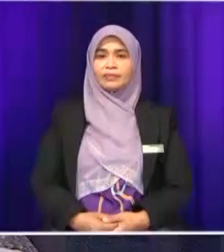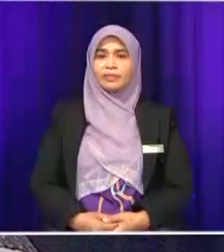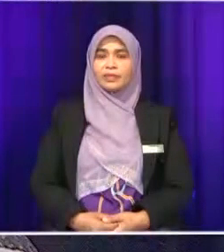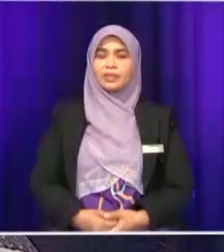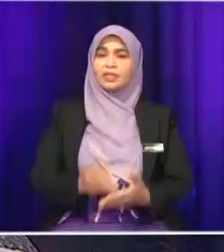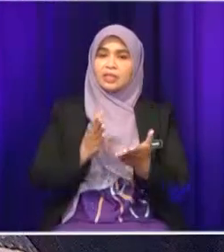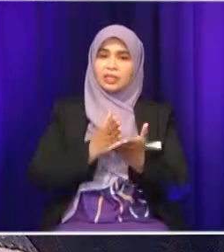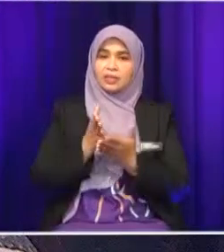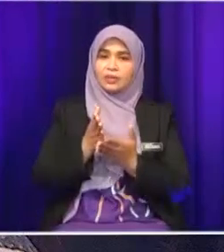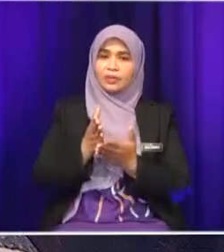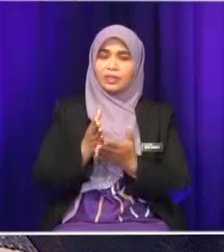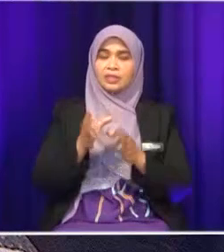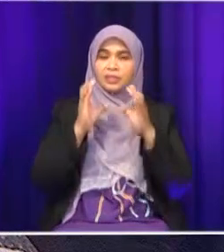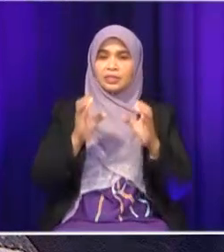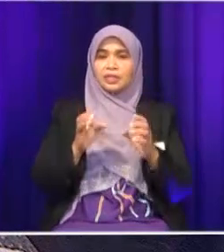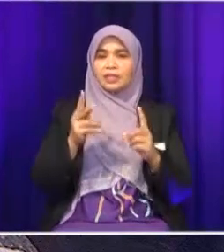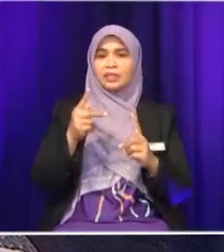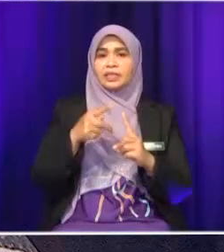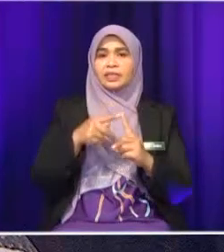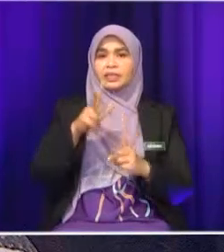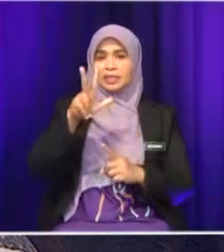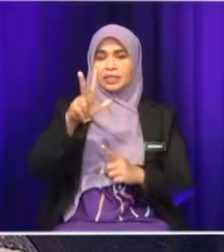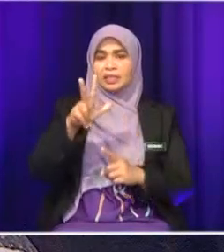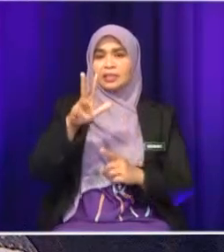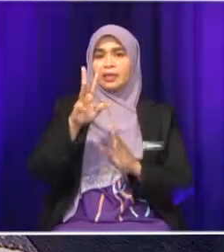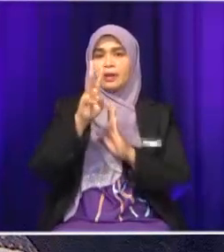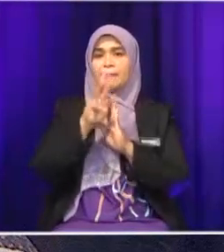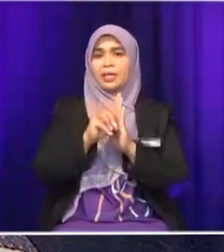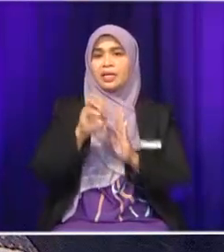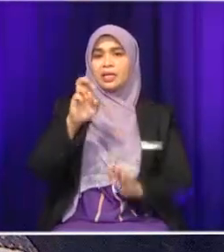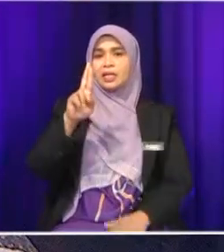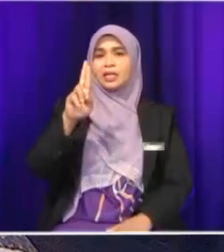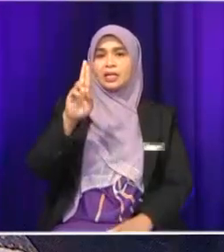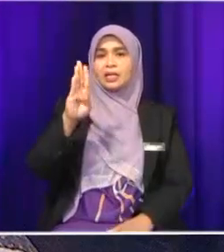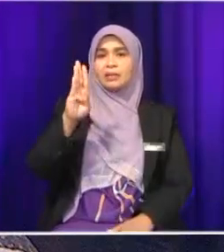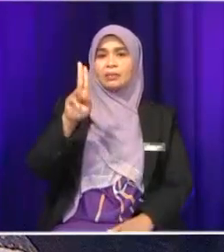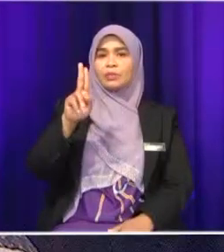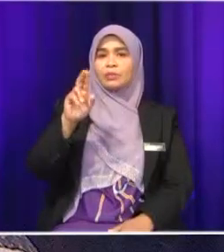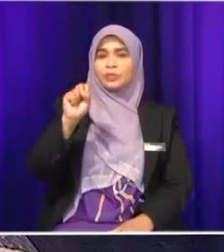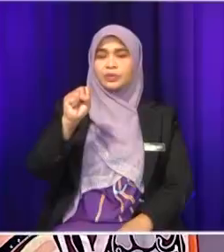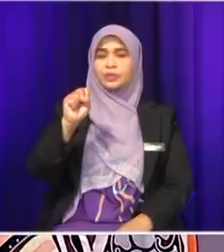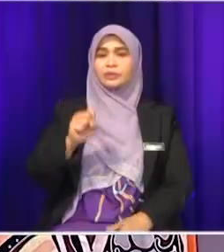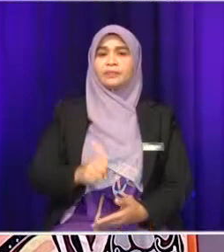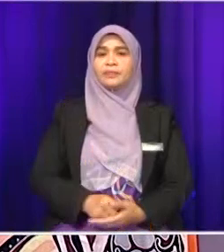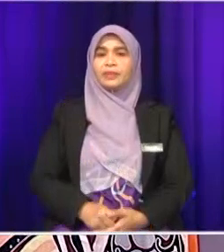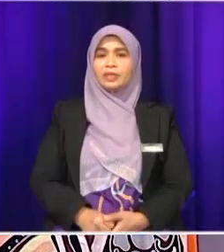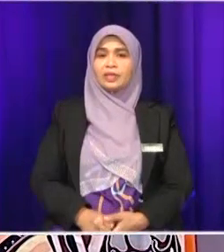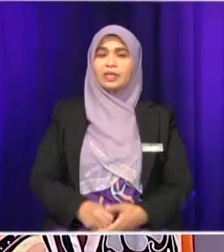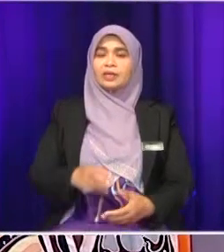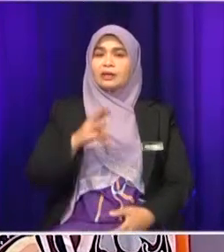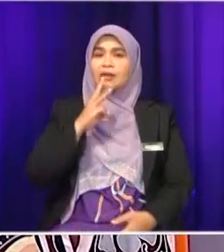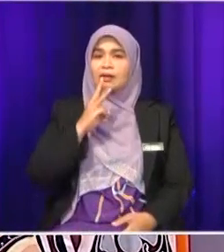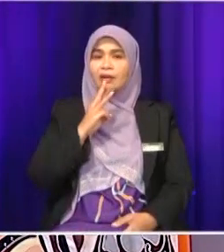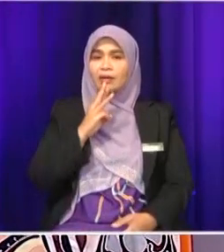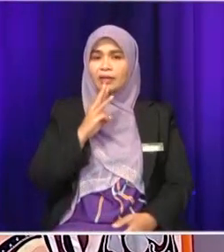seterusnya kaidah yang ketiga yaitu kaidah merebus kaidah merebus Oke kaidah merebus ini pula ialah kaidah yang mengenai akan